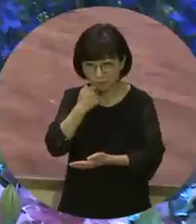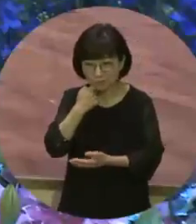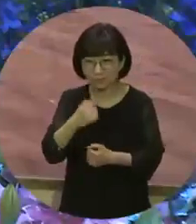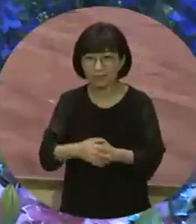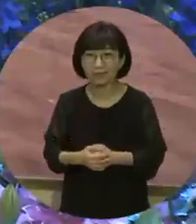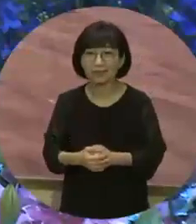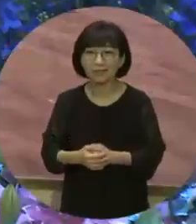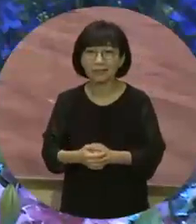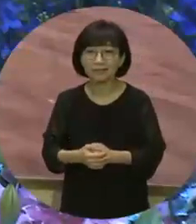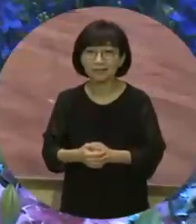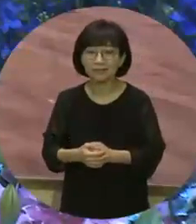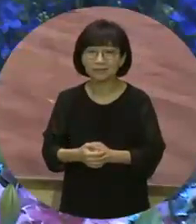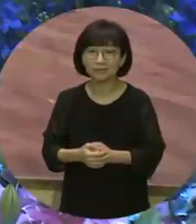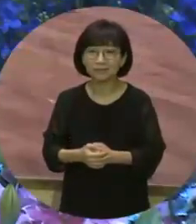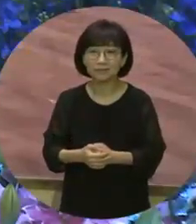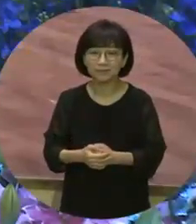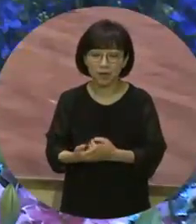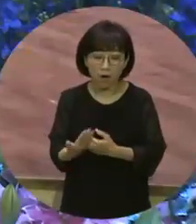누가 헌신하느냐?